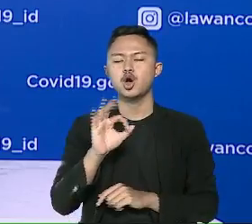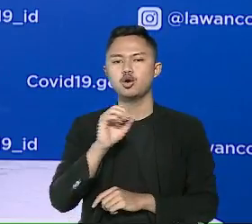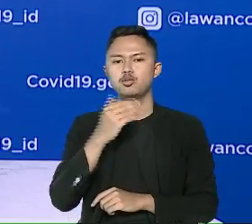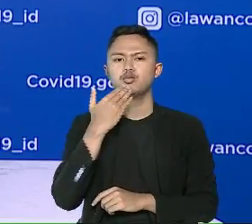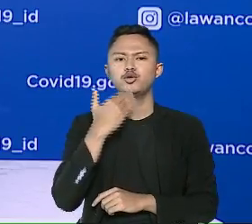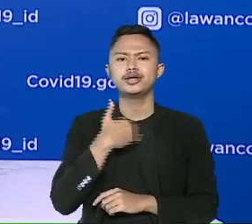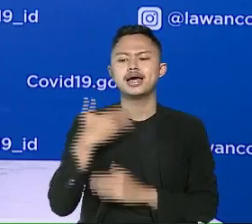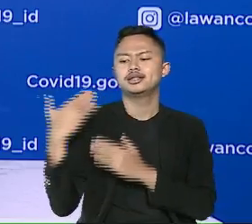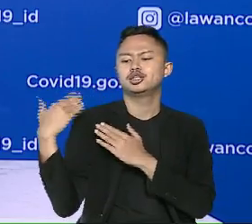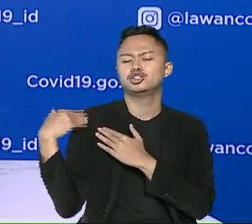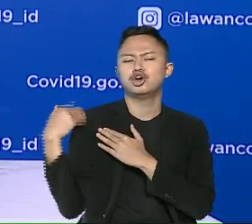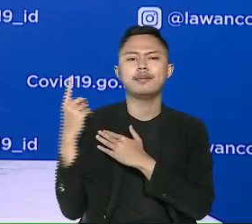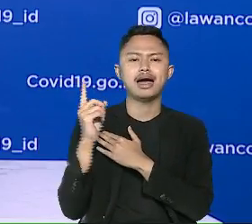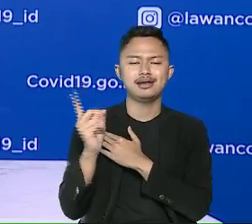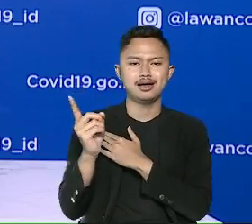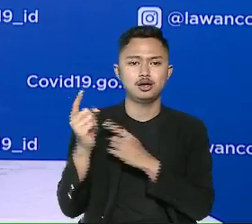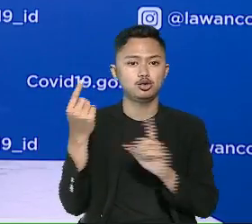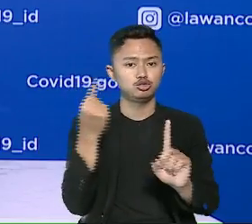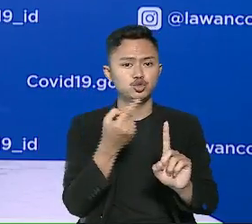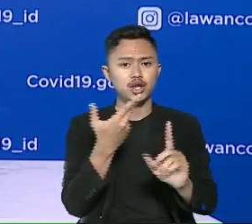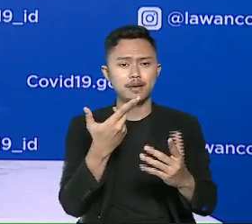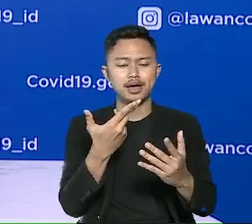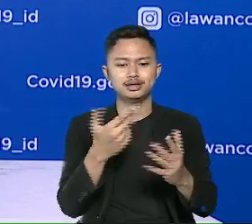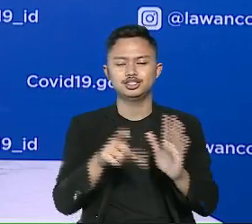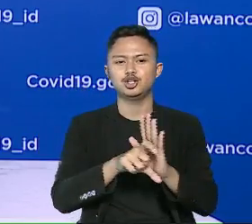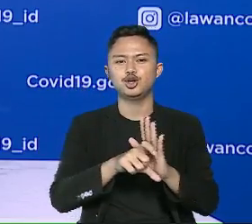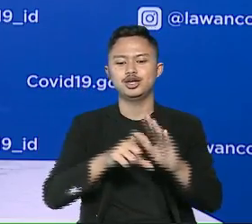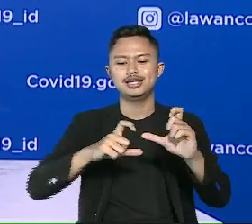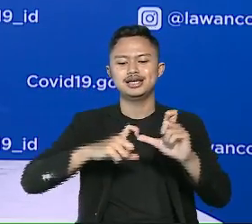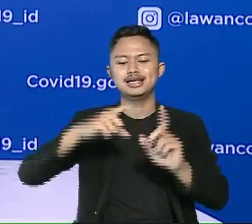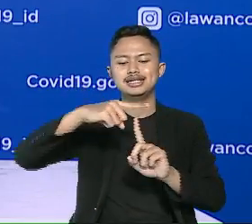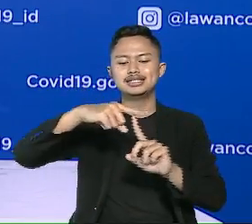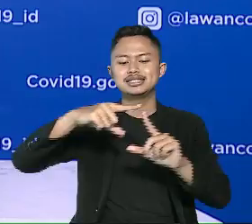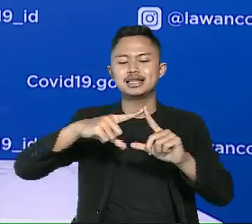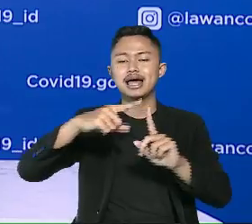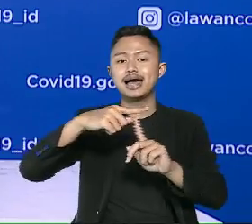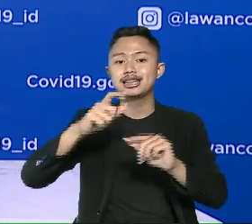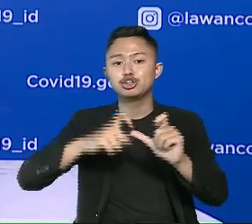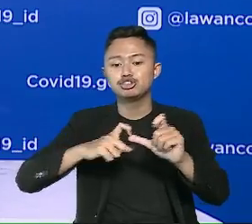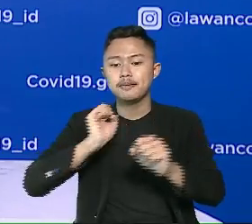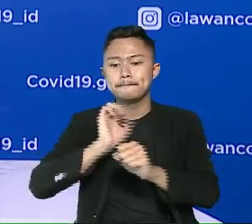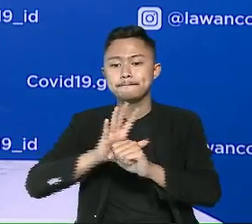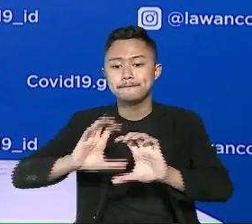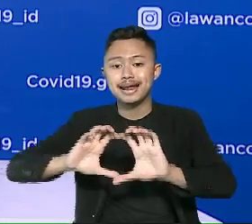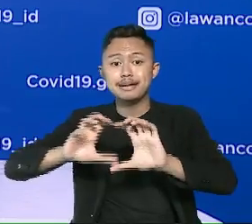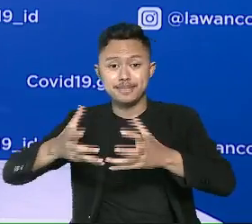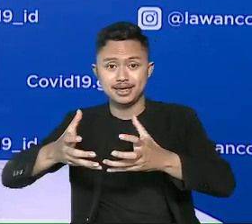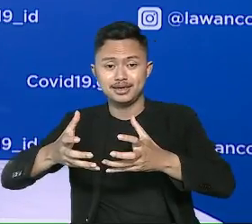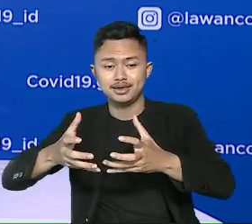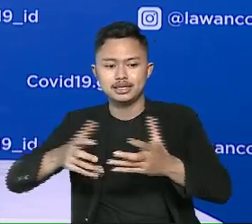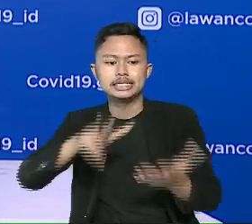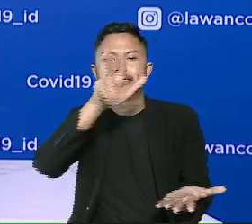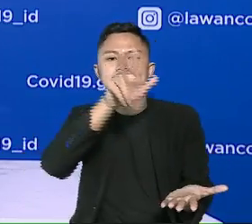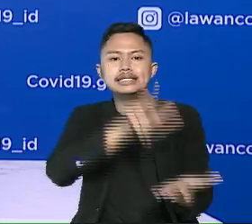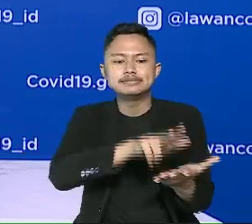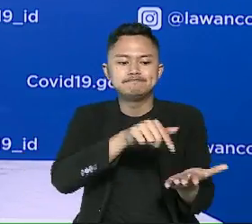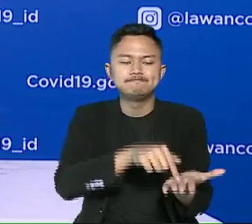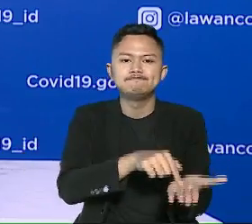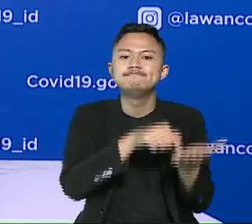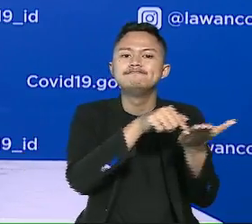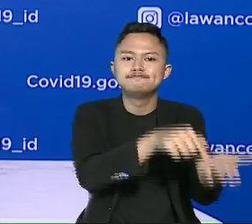memiliki tanggung jawab untuk menetapkan dan mencabut status pandemi berdasarkan jumlah negara yang terdampak